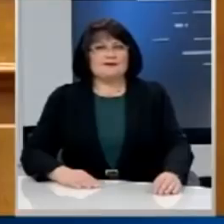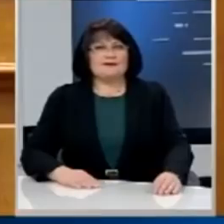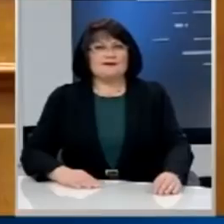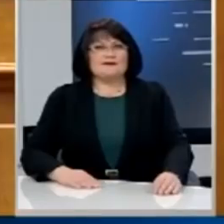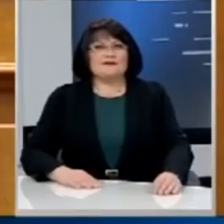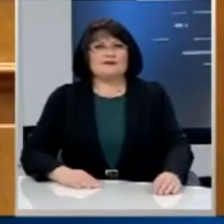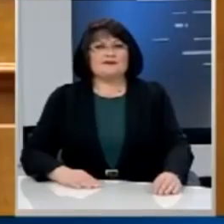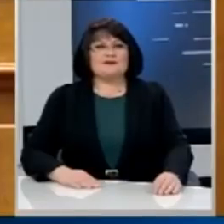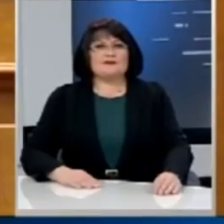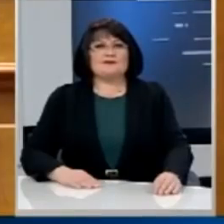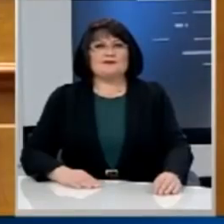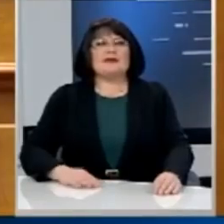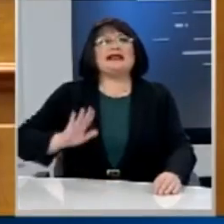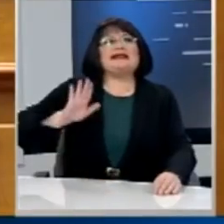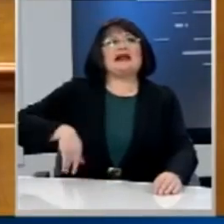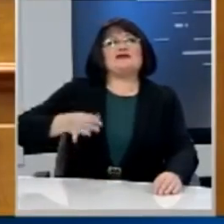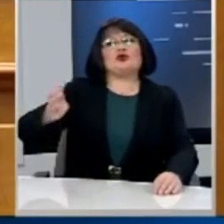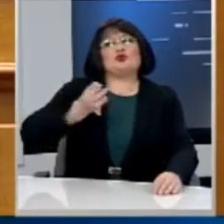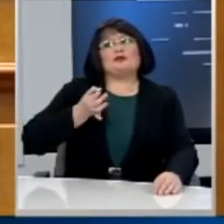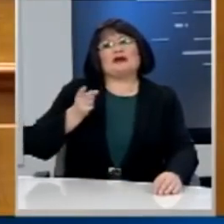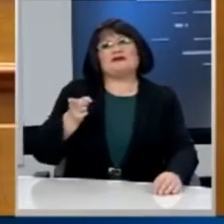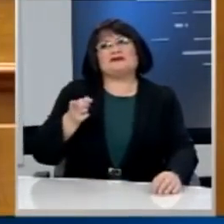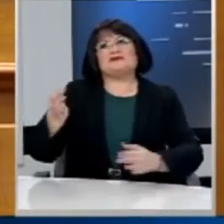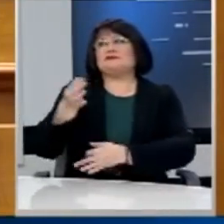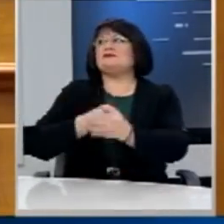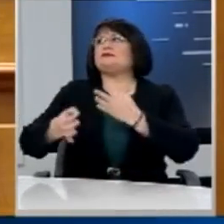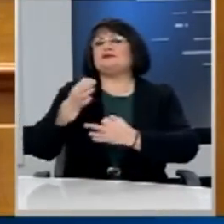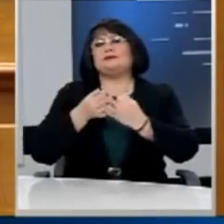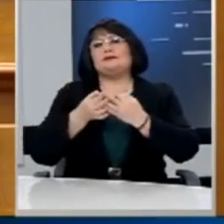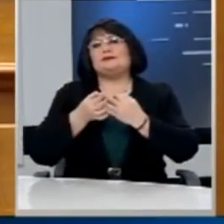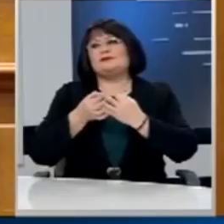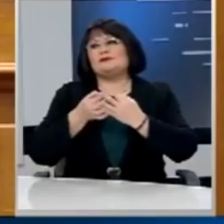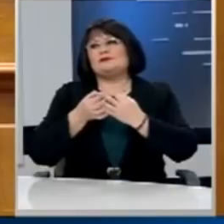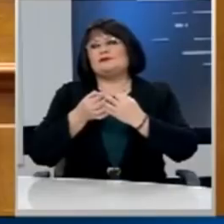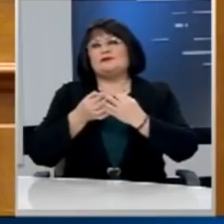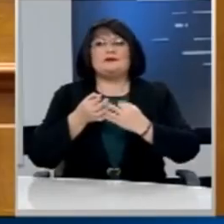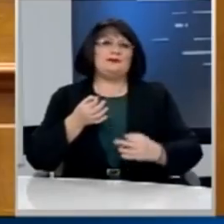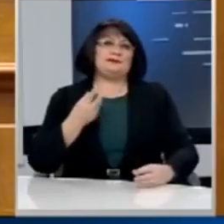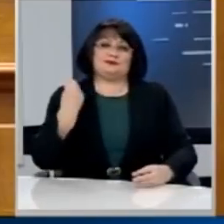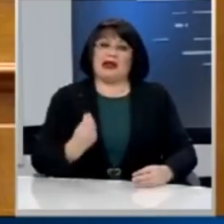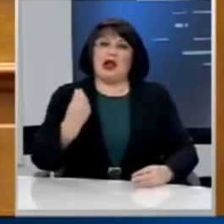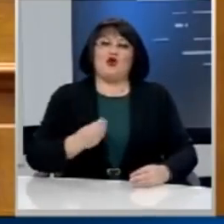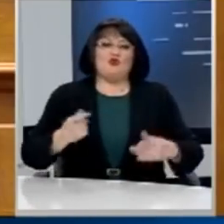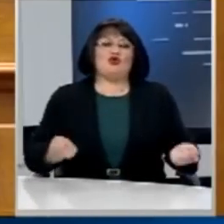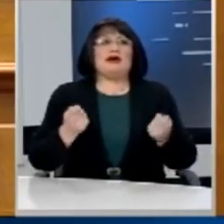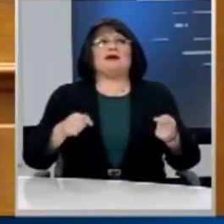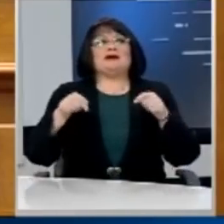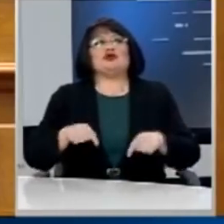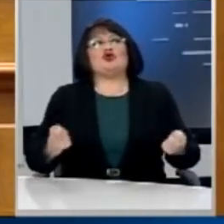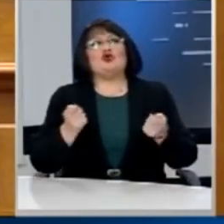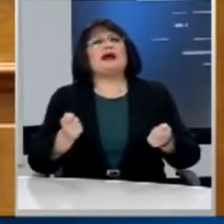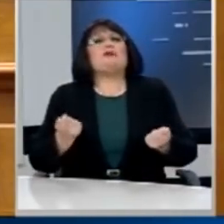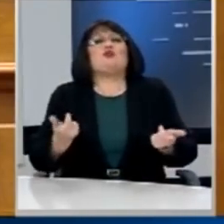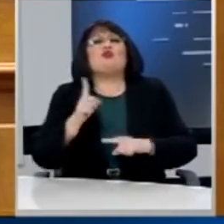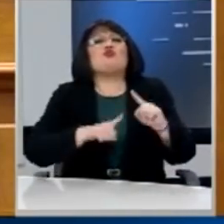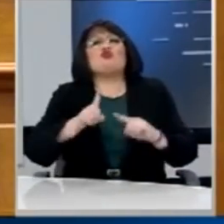Τώρα για το τελικό επιχείρημα ότι για ό,τι καλό συμβαίνει τώρα